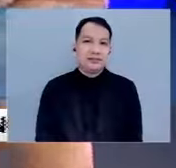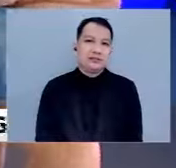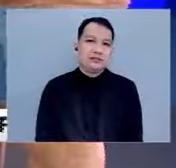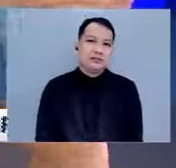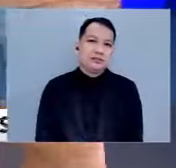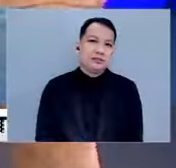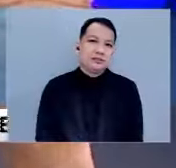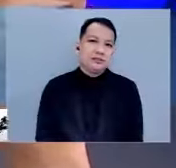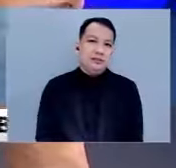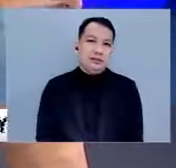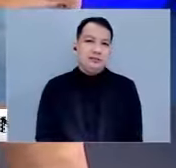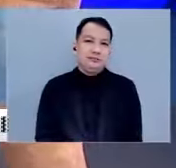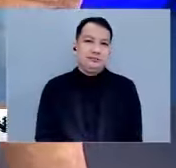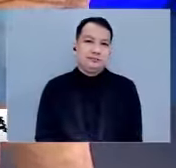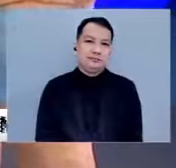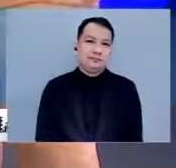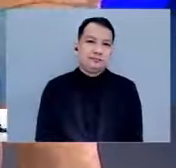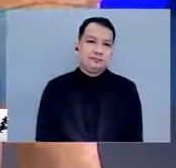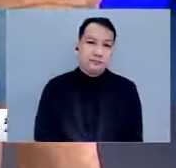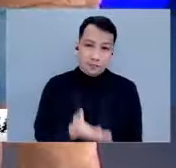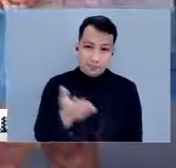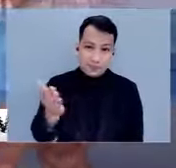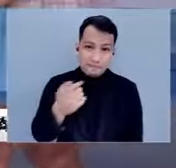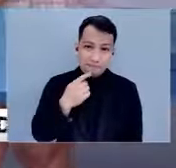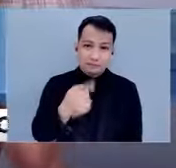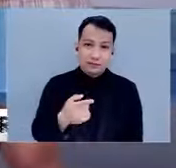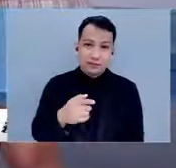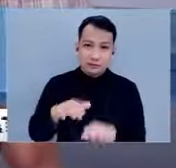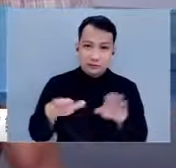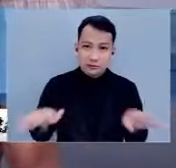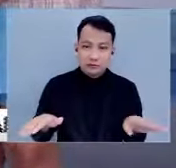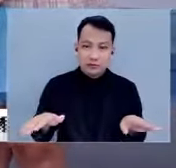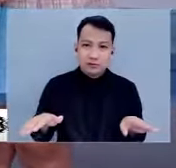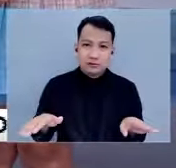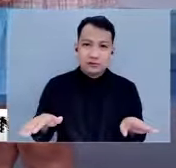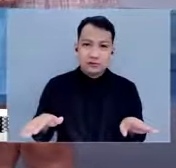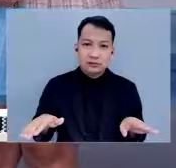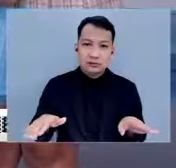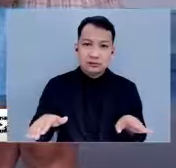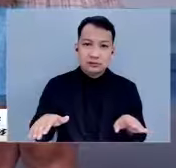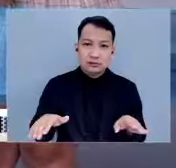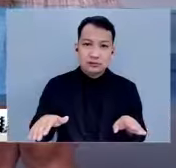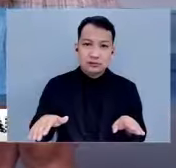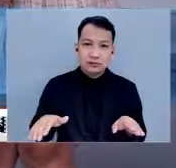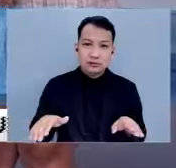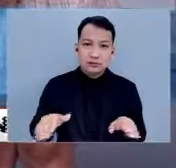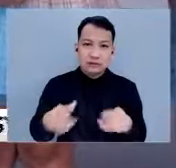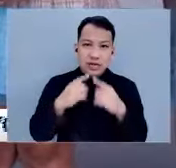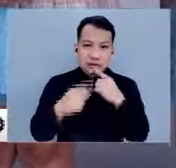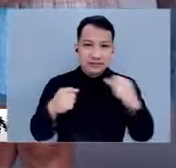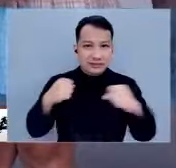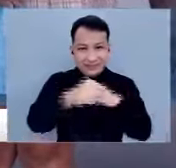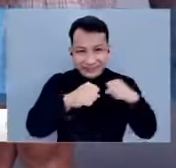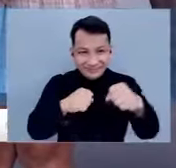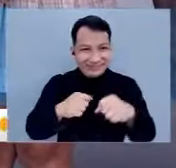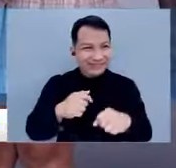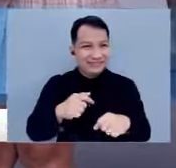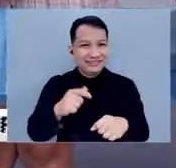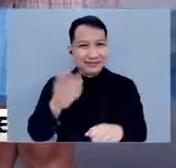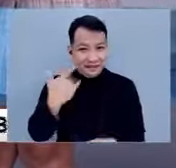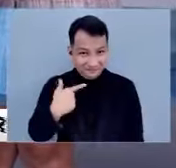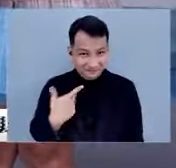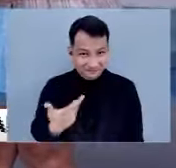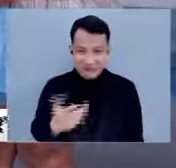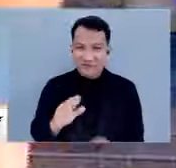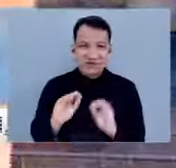daw kayo pero hindi naman kayo yung tipo Koi ibang bata ano naman rowy o yung nanununtok ng mascot wala namang Ganon wala naman